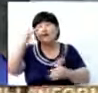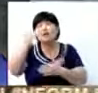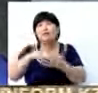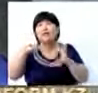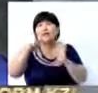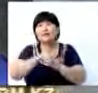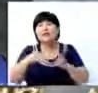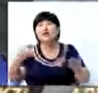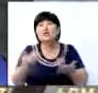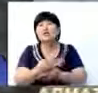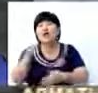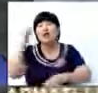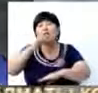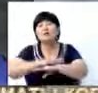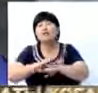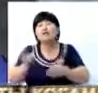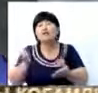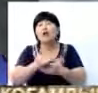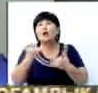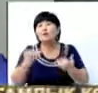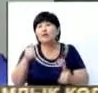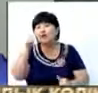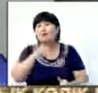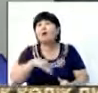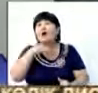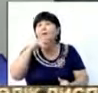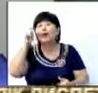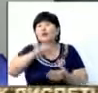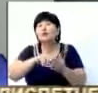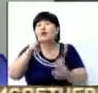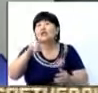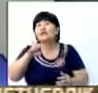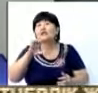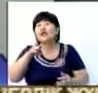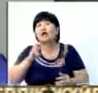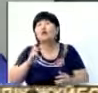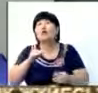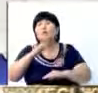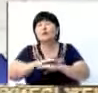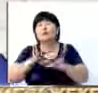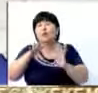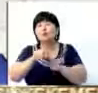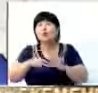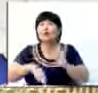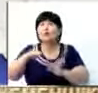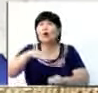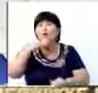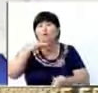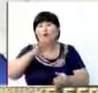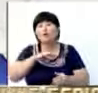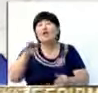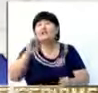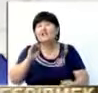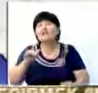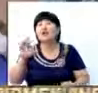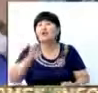бағдарламасына енгізілген жаңа пәндер де таныстырылды. Биылдан бастап бастауыш сыныптарға жаратылыстану пәні қосылатын болды. Ол жоғары сыныптарда өтетін